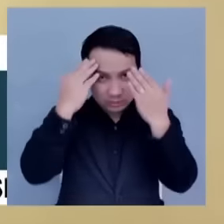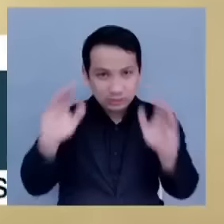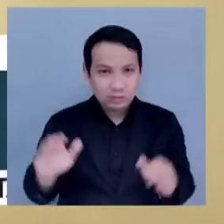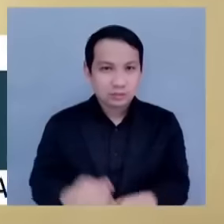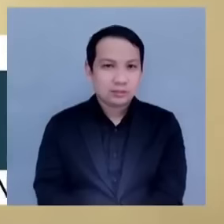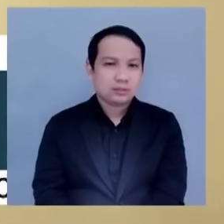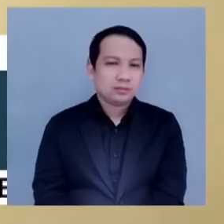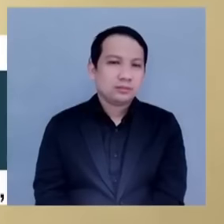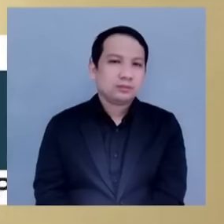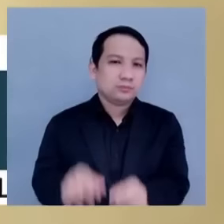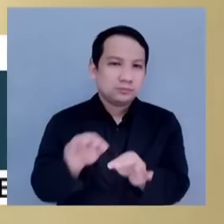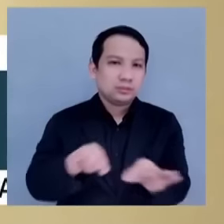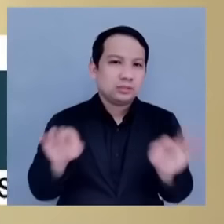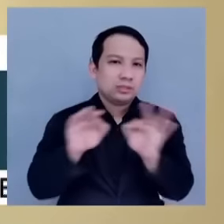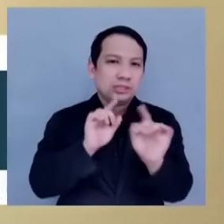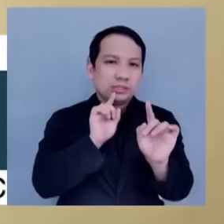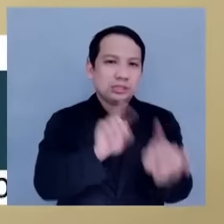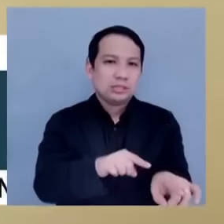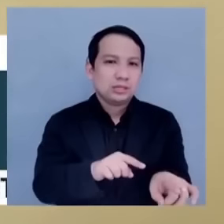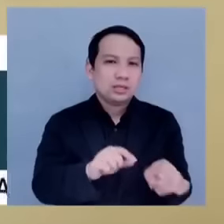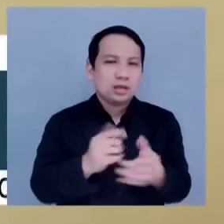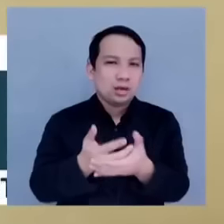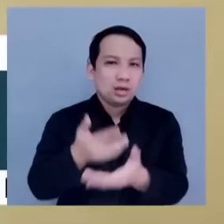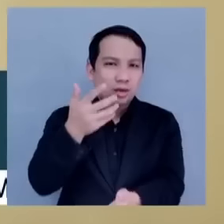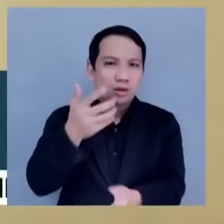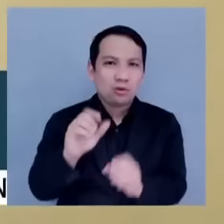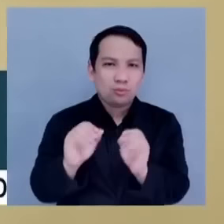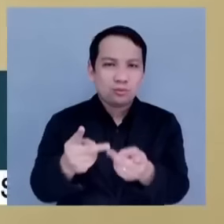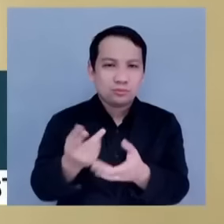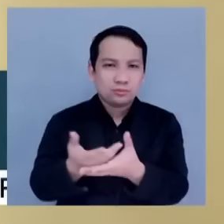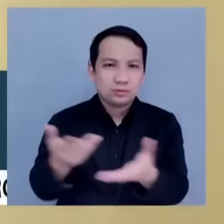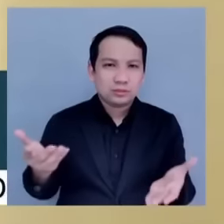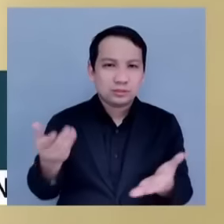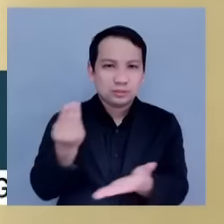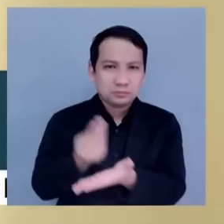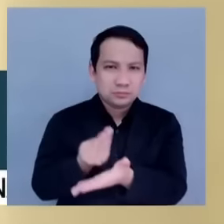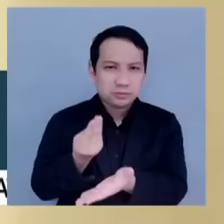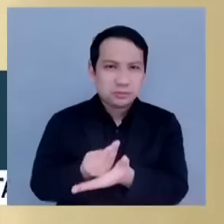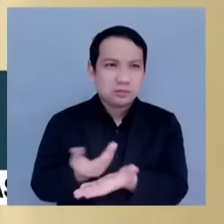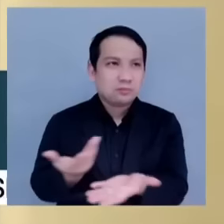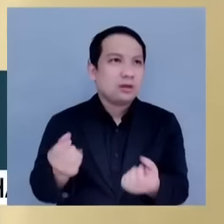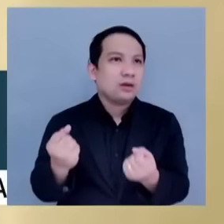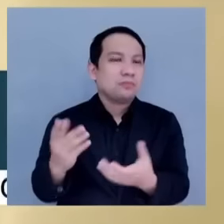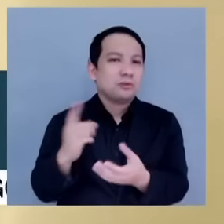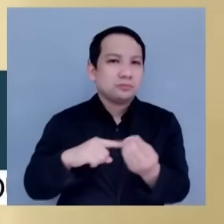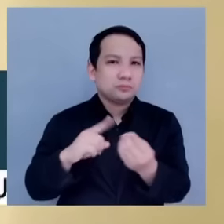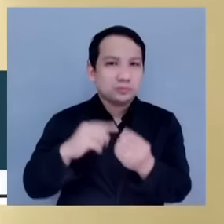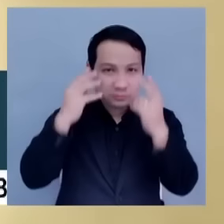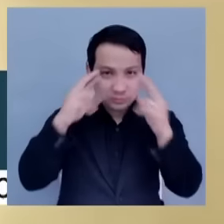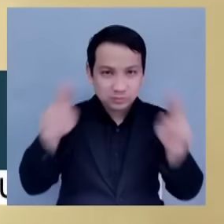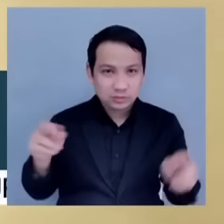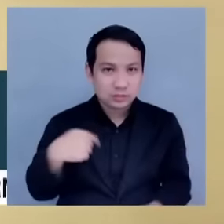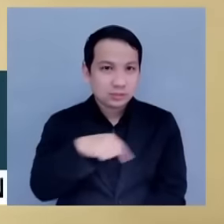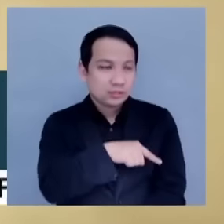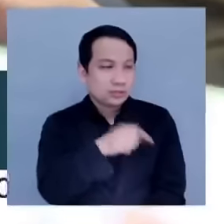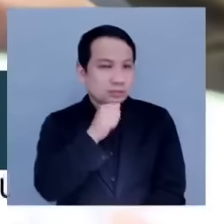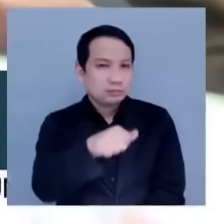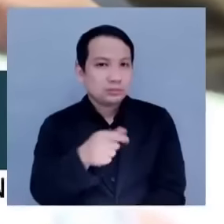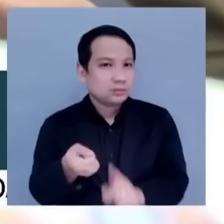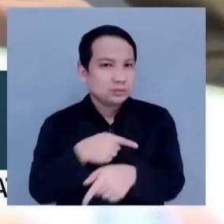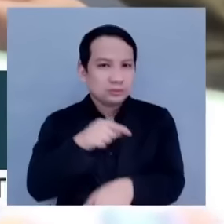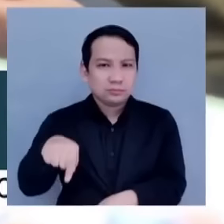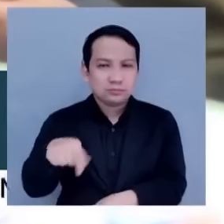siyang kasagutin. Paano siya yumaman ng ganyan? Ba't ang dami-dami ng pera? Paano siya naging mayor na hindi naman siya kilala ng tiga doon?